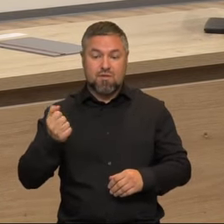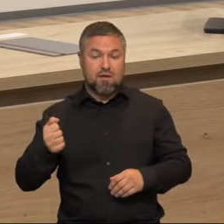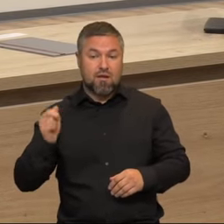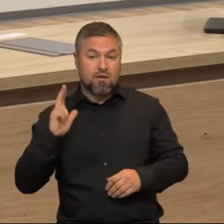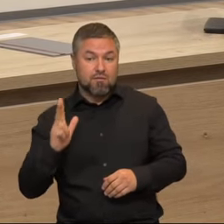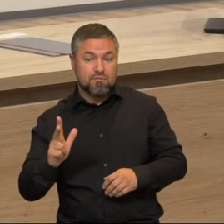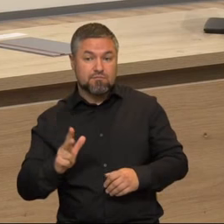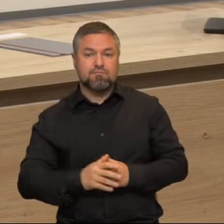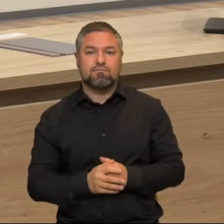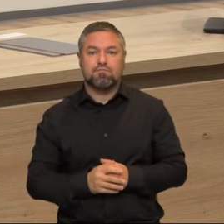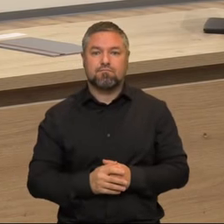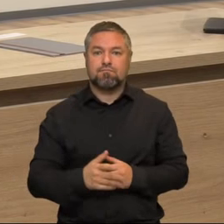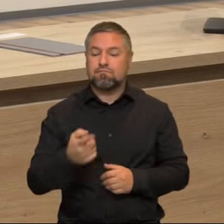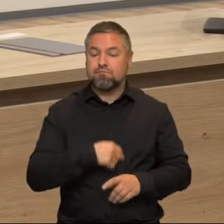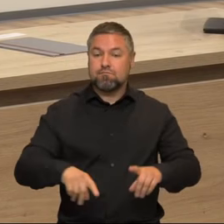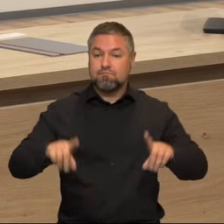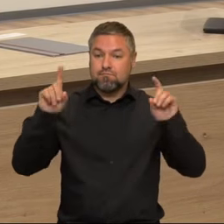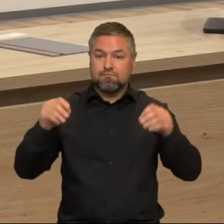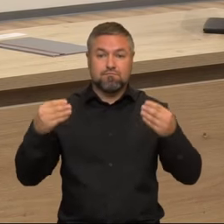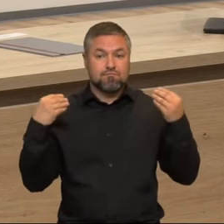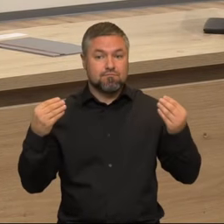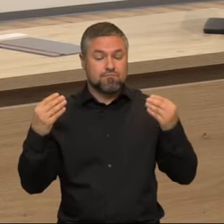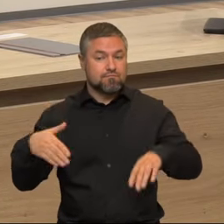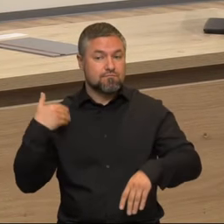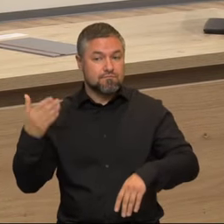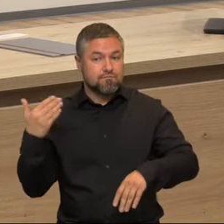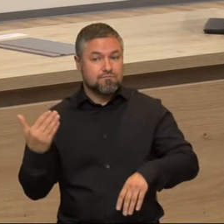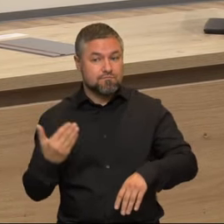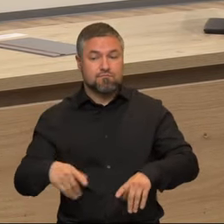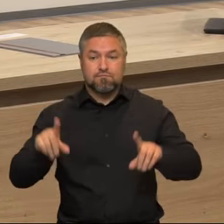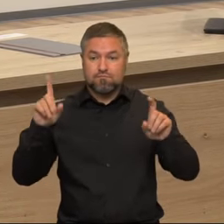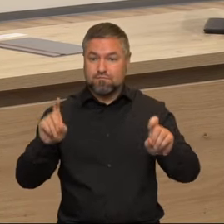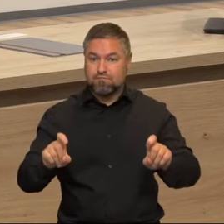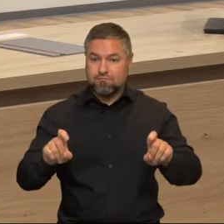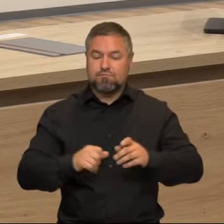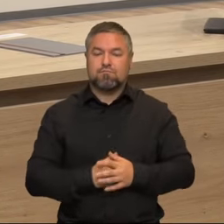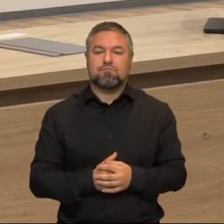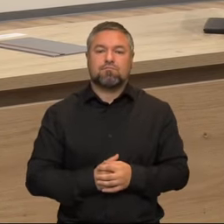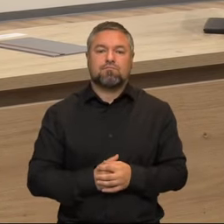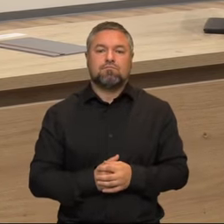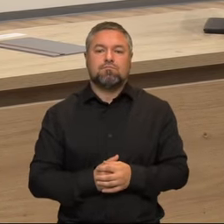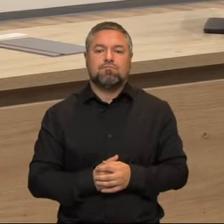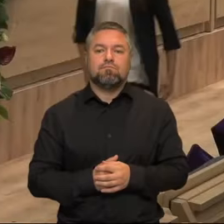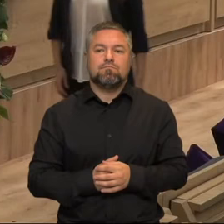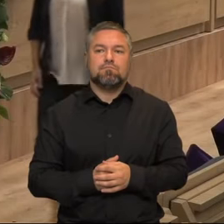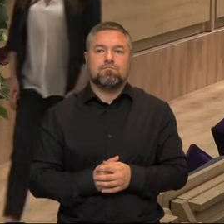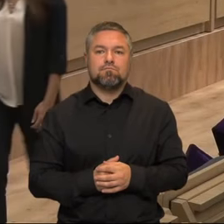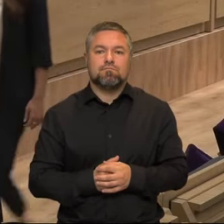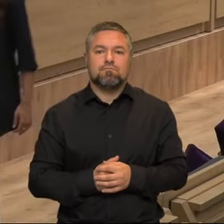Bednarek, do rozpoczęcia fascynującego wykładu inauguracyjnego.